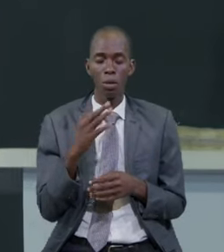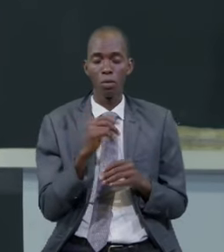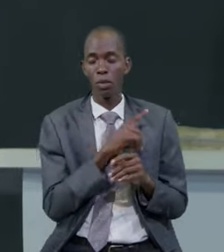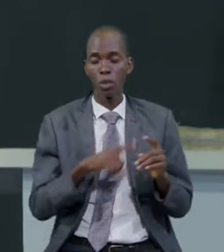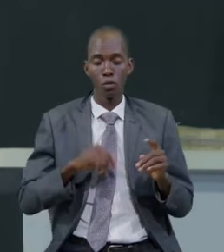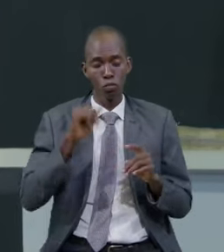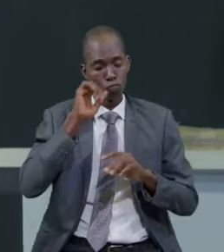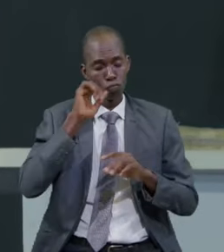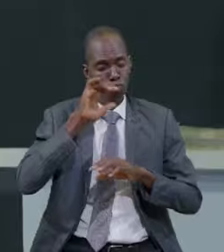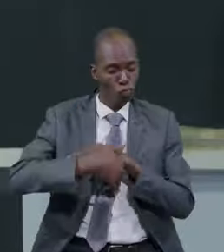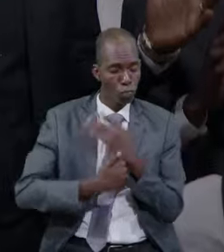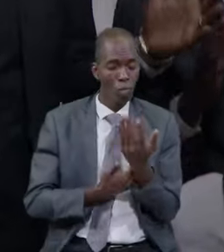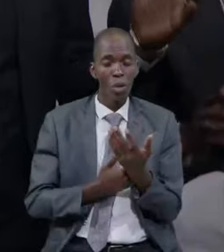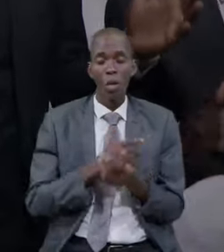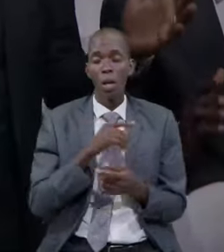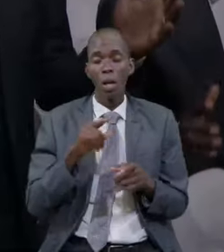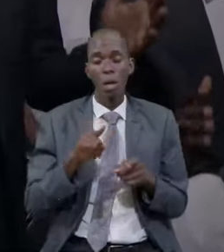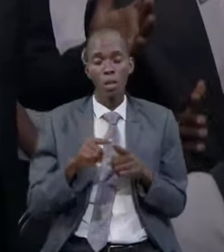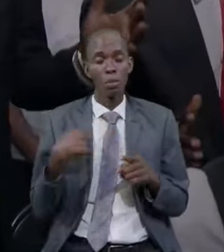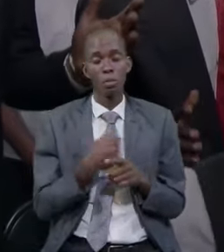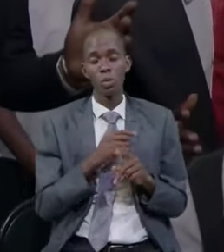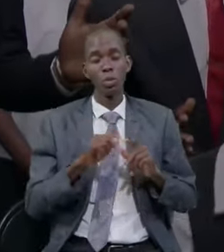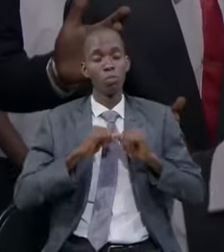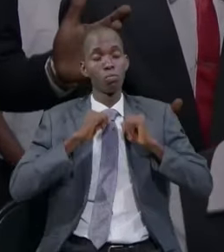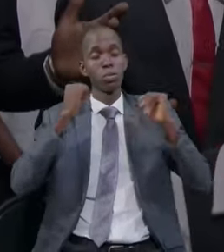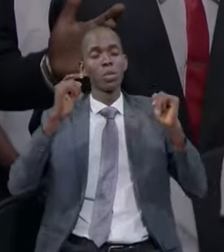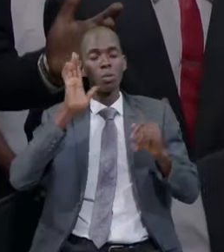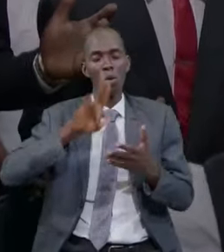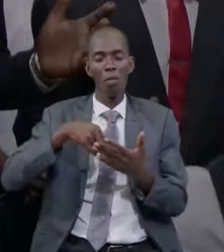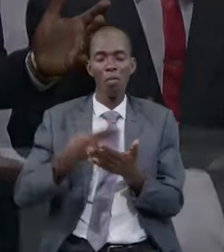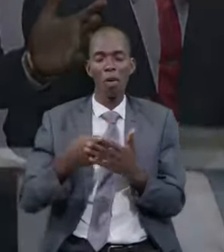lèvera, Dagon sera tombé.